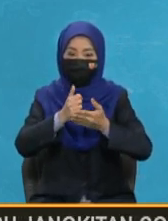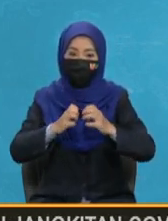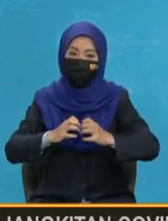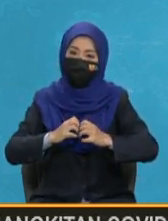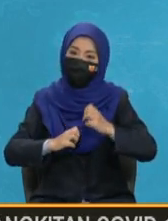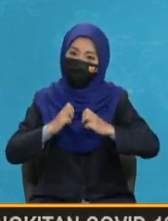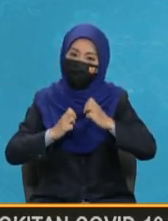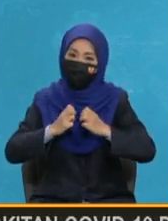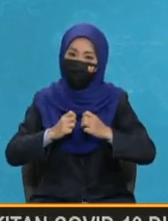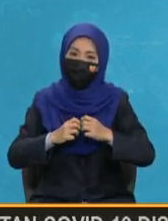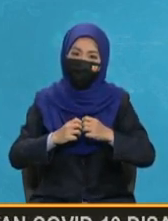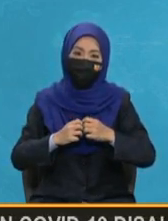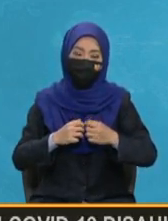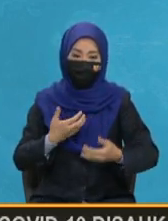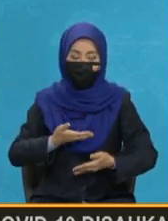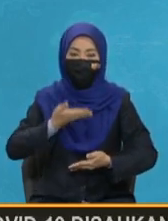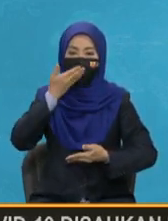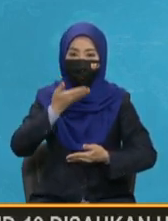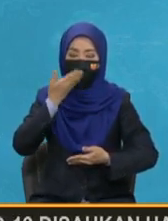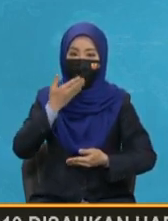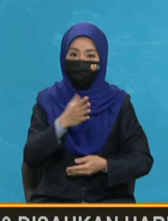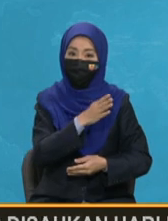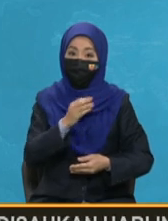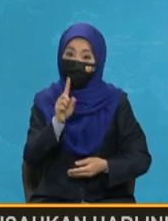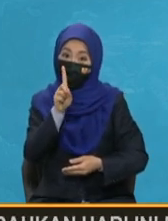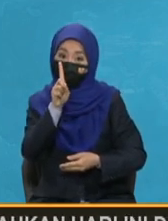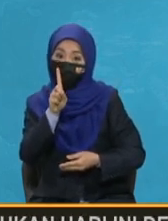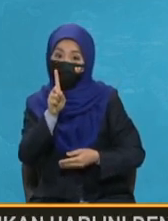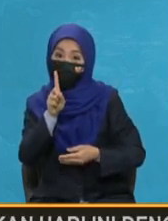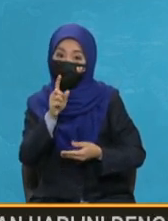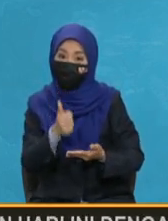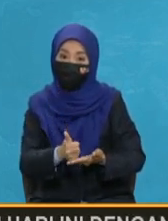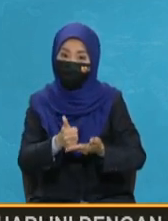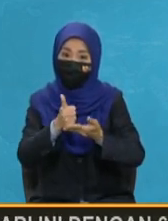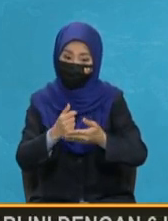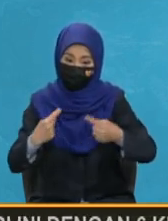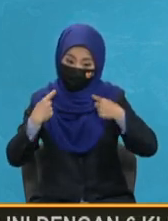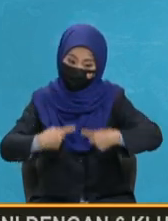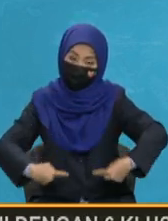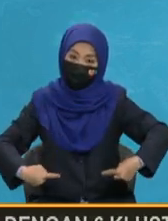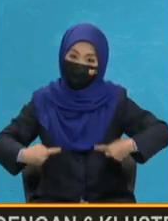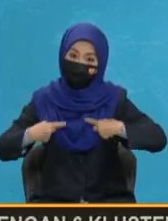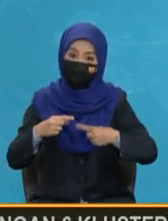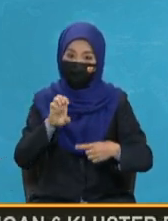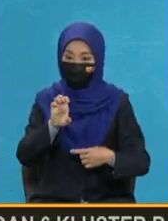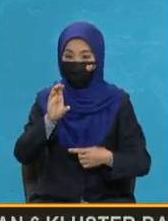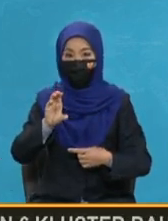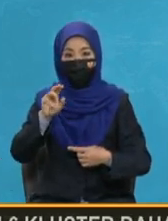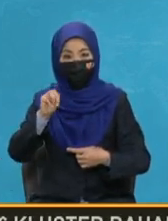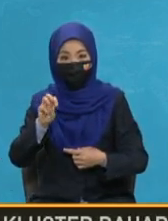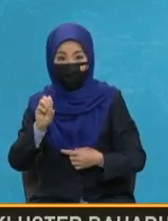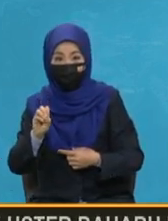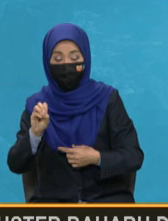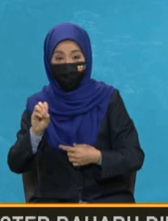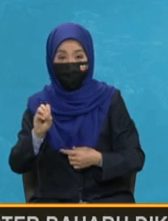pernafasan hati facial ventilation manakah satu lagi cash memerlukan bantuan mesin tambahan Harlem mesin ataupun ecmo